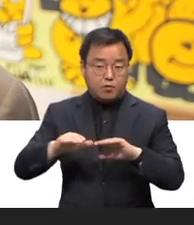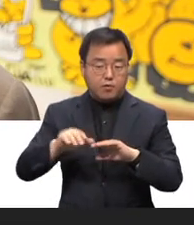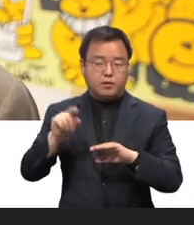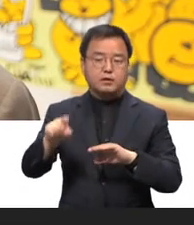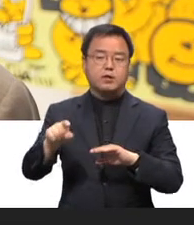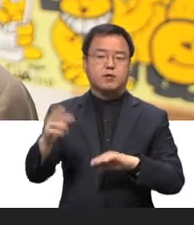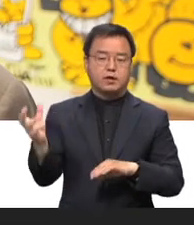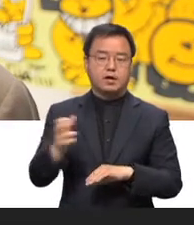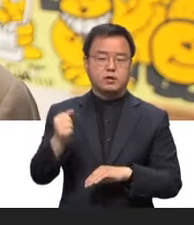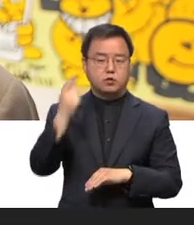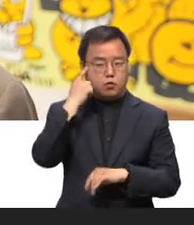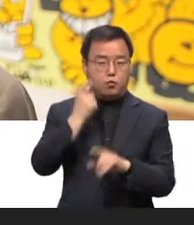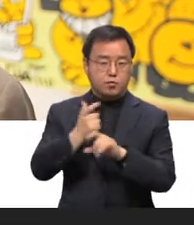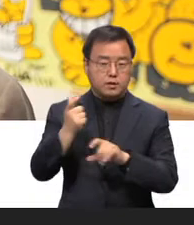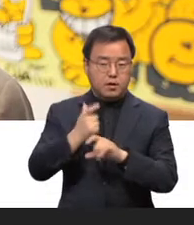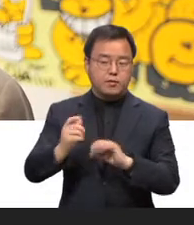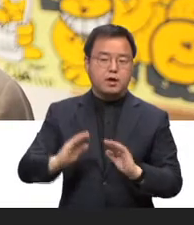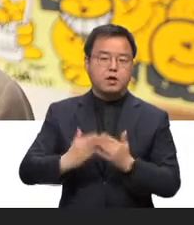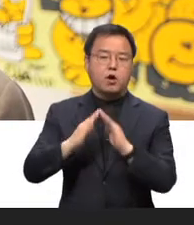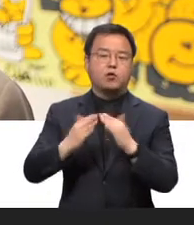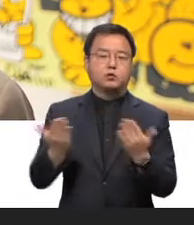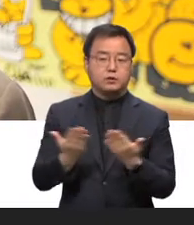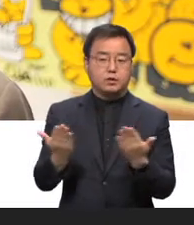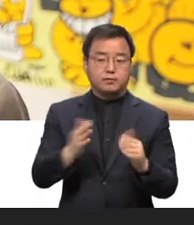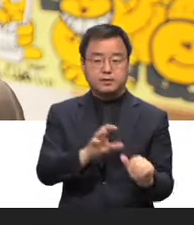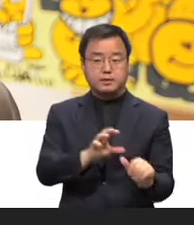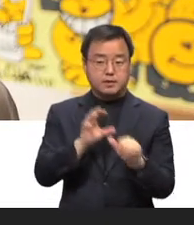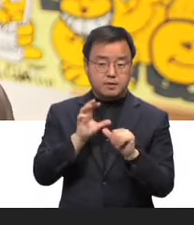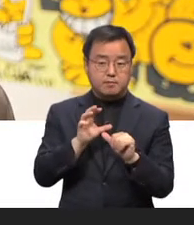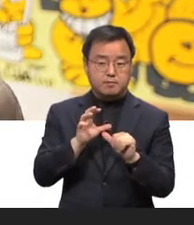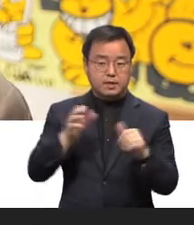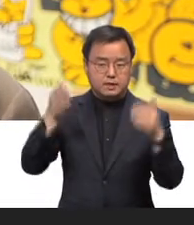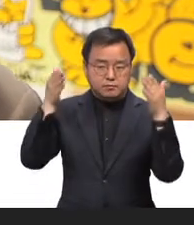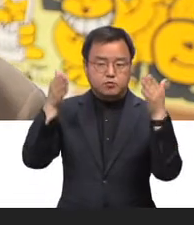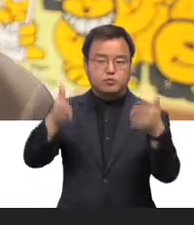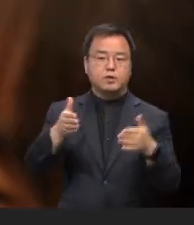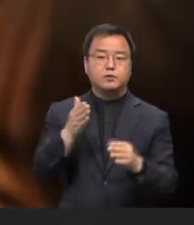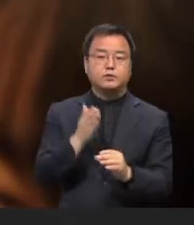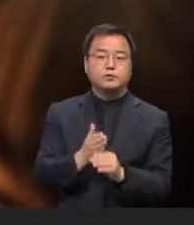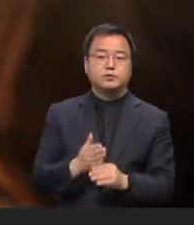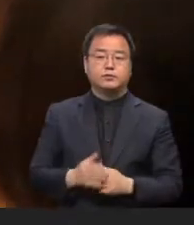좀 고민하면서 건축 작업으로 풀어내는 데 좀 많이들 집중하고 있습니다.